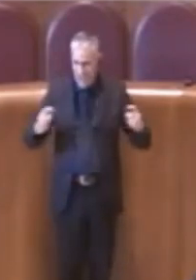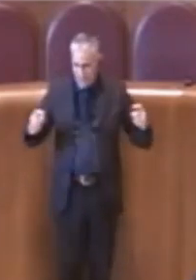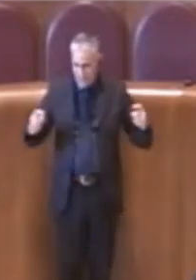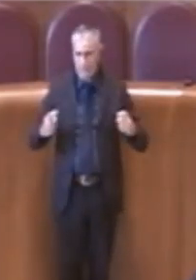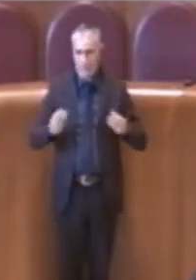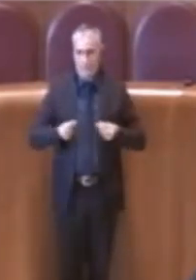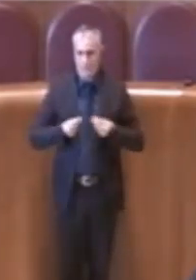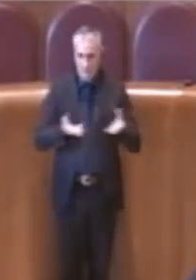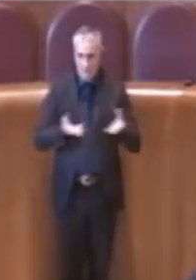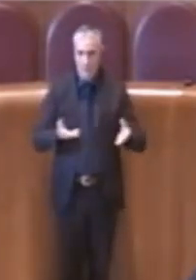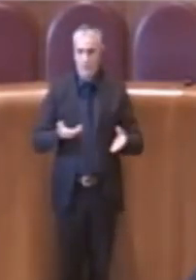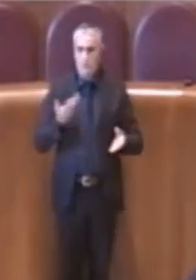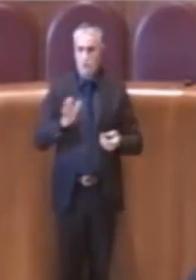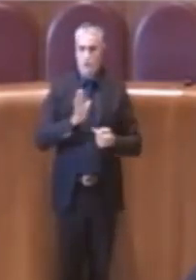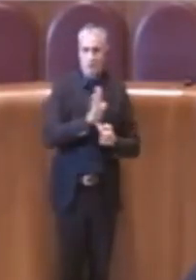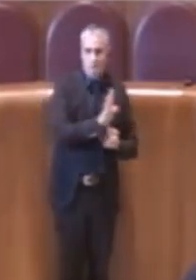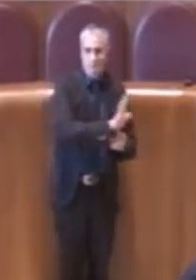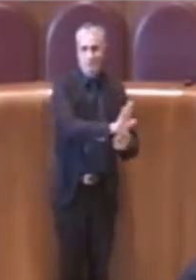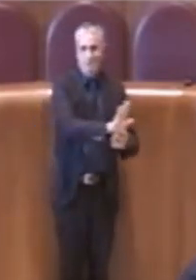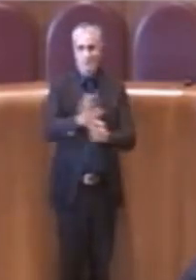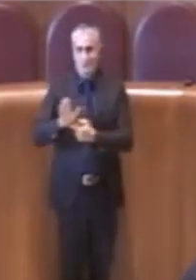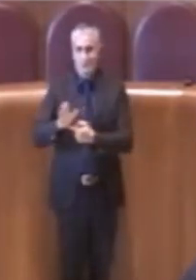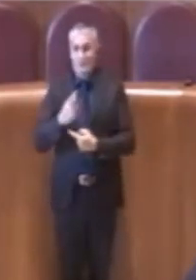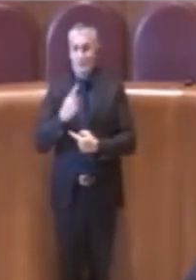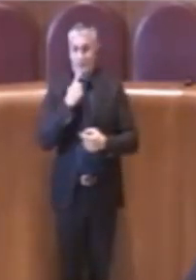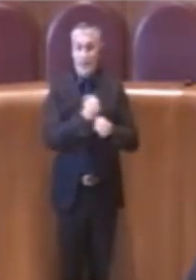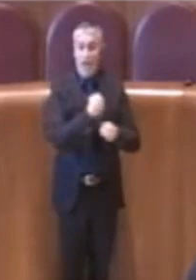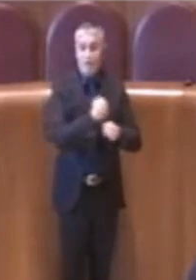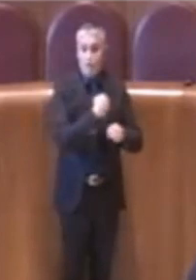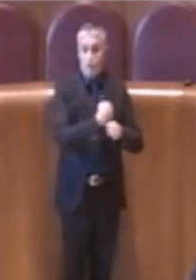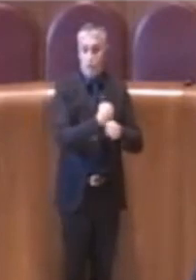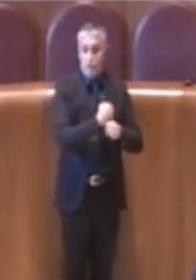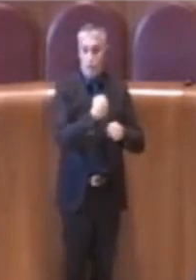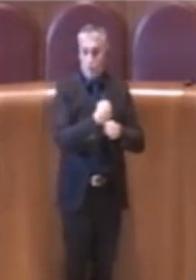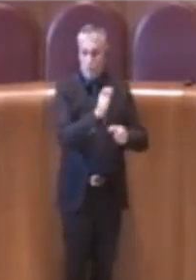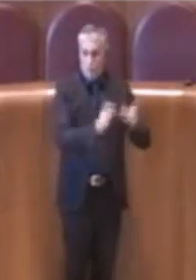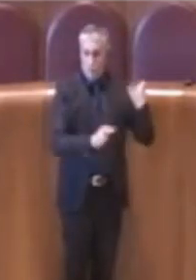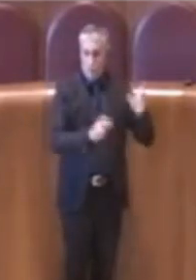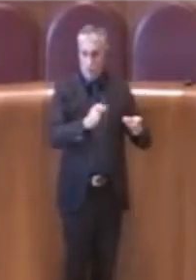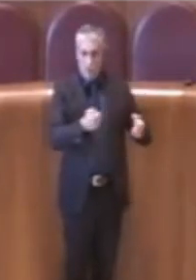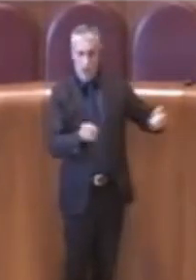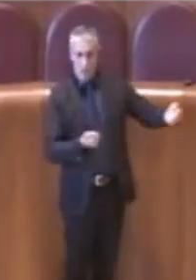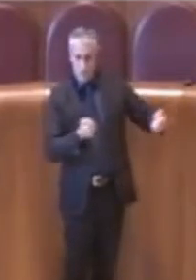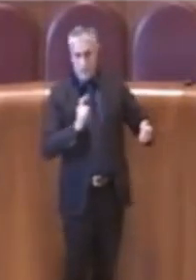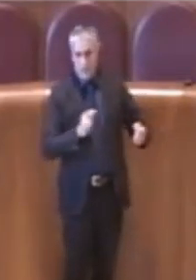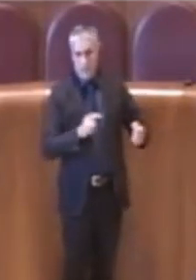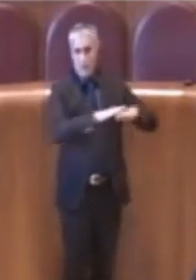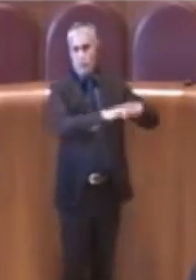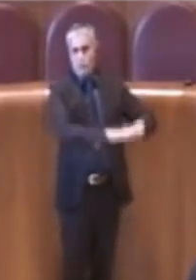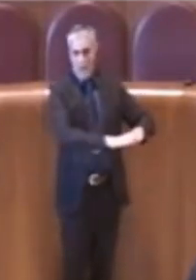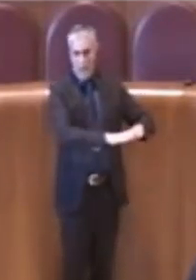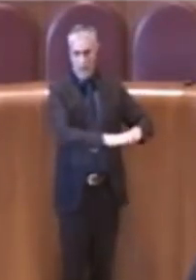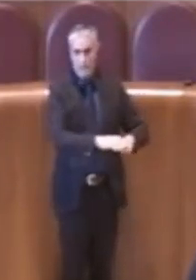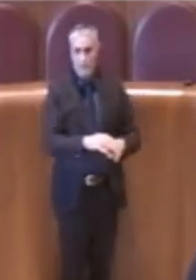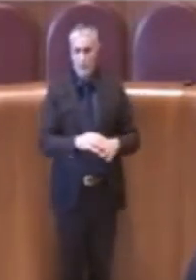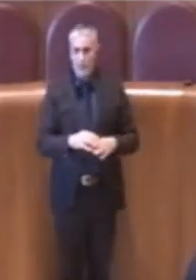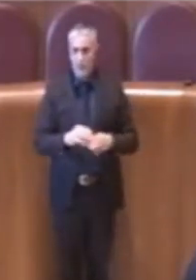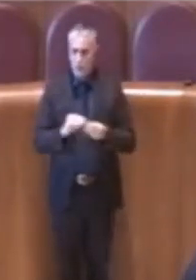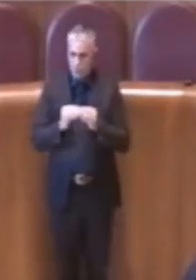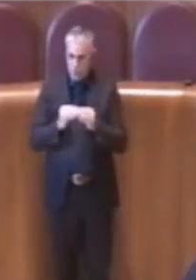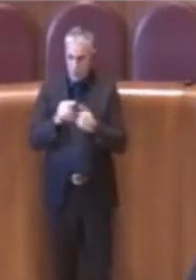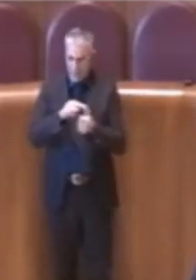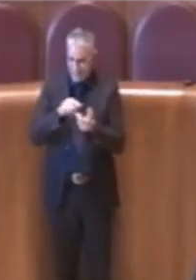far sì che vengano tutelati i lavoratori. Le azioni che stiamo mettendo in campo probabilmente